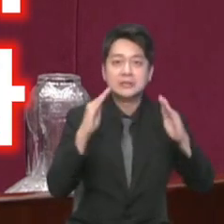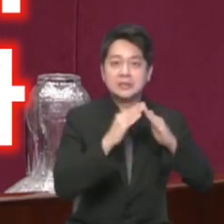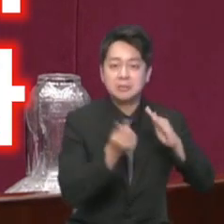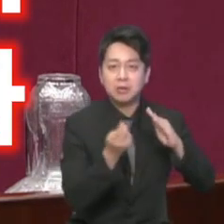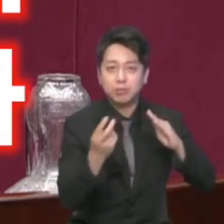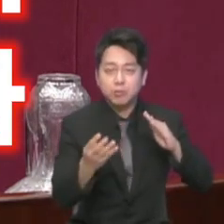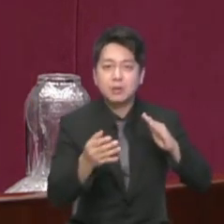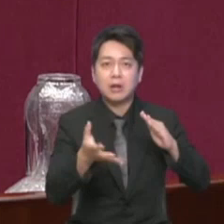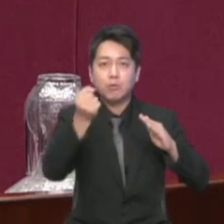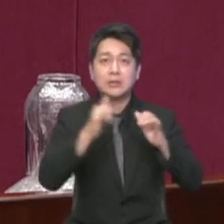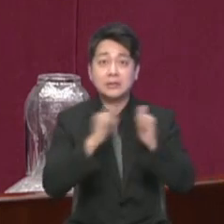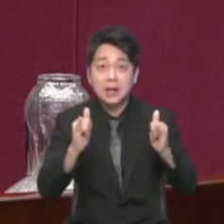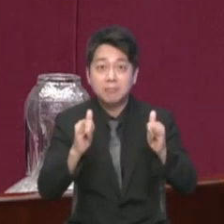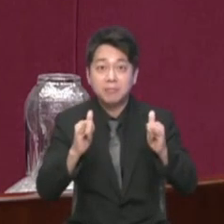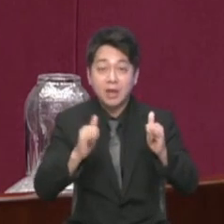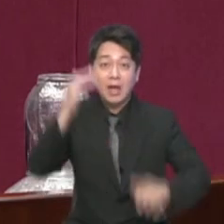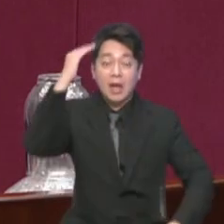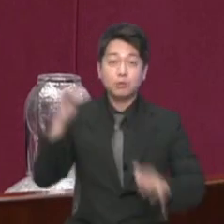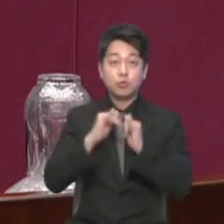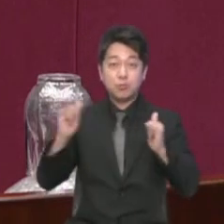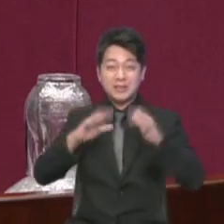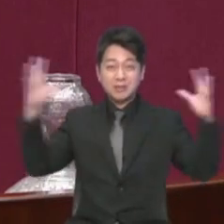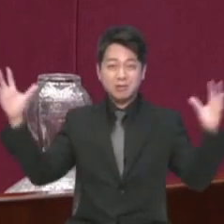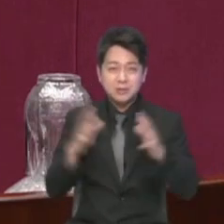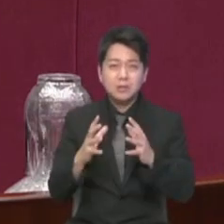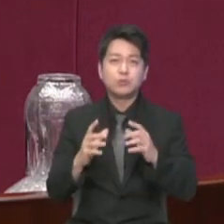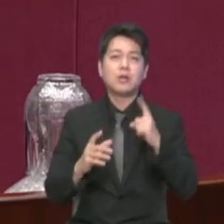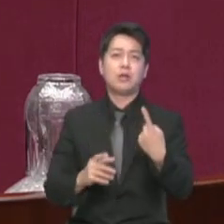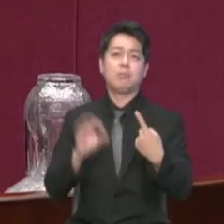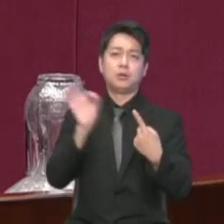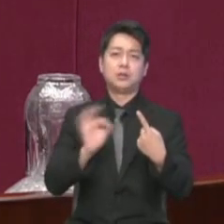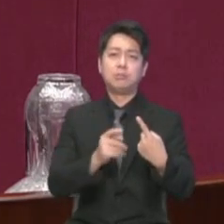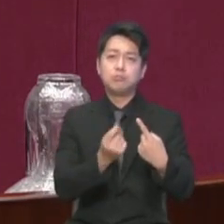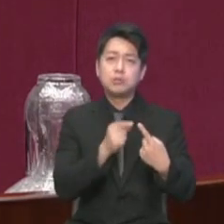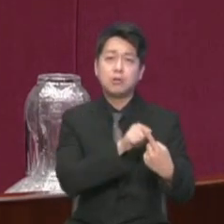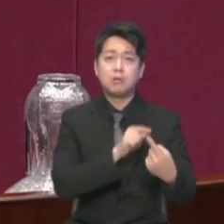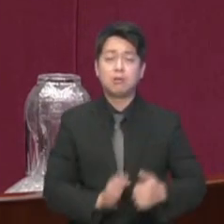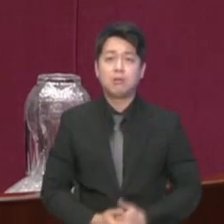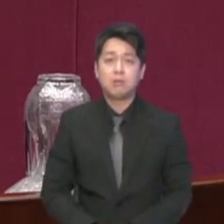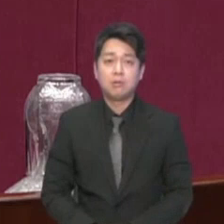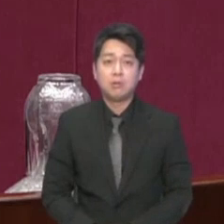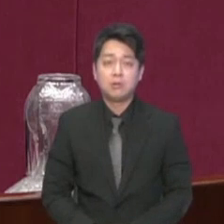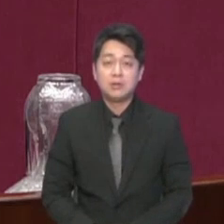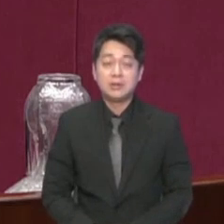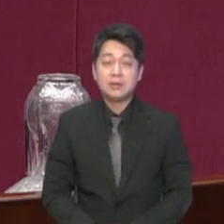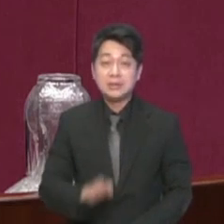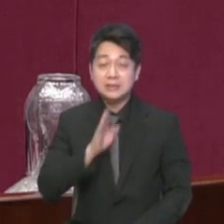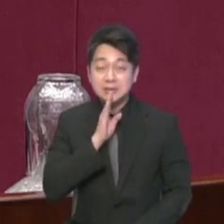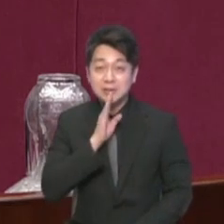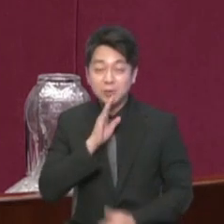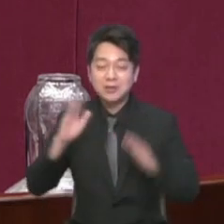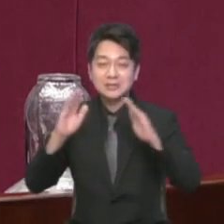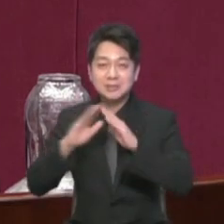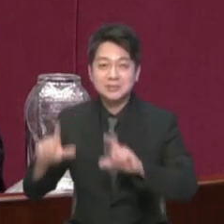1%에 불과합니다. 오히려 실거주 1주택자에게는 오히려 세금 혜택이 늘어나는 법입니다.